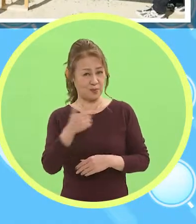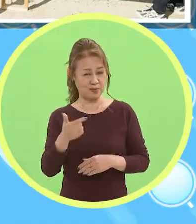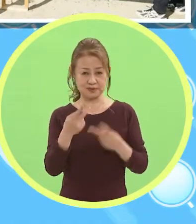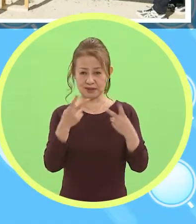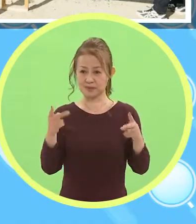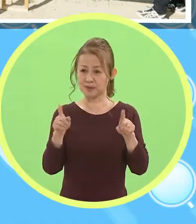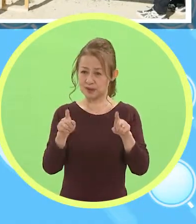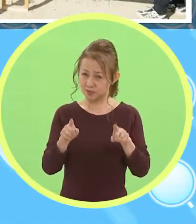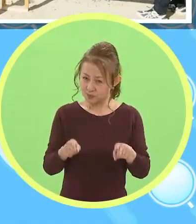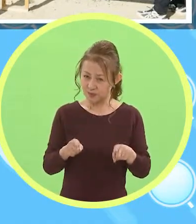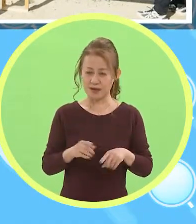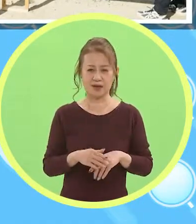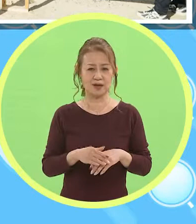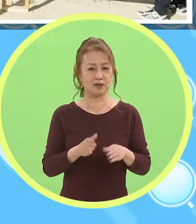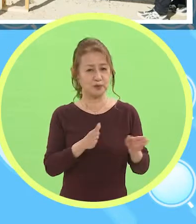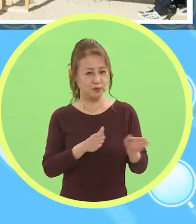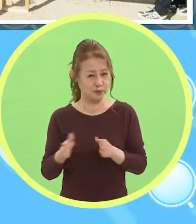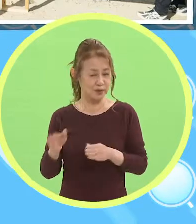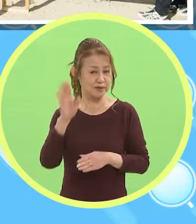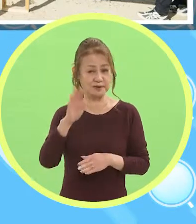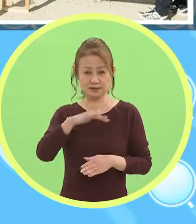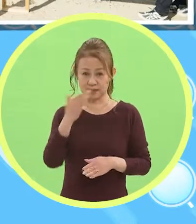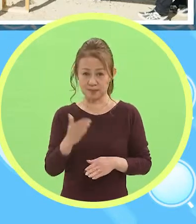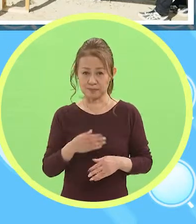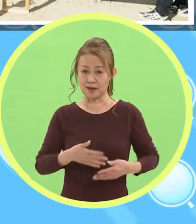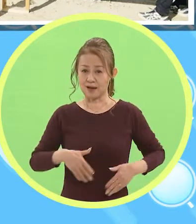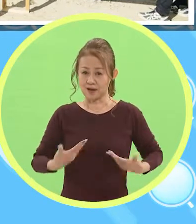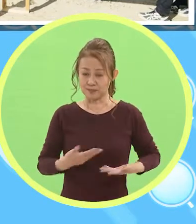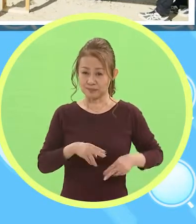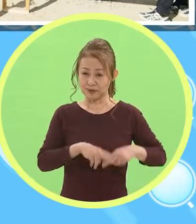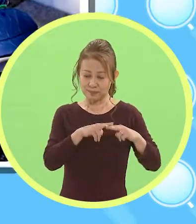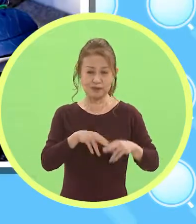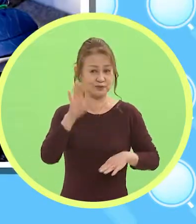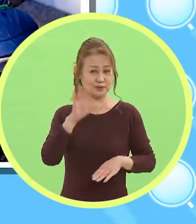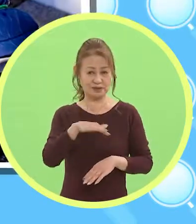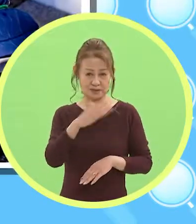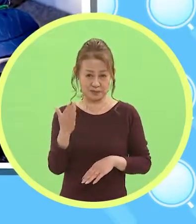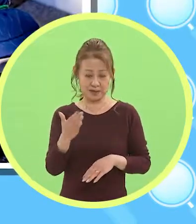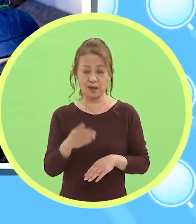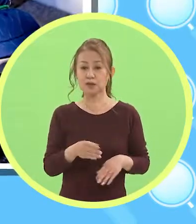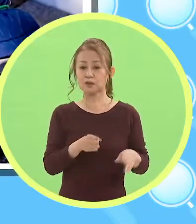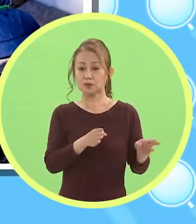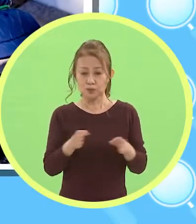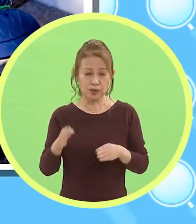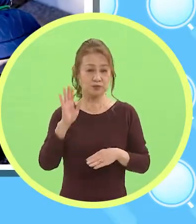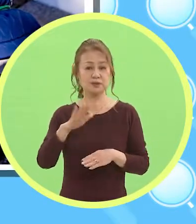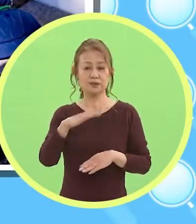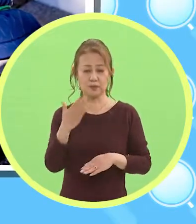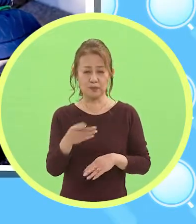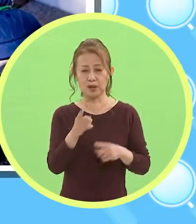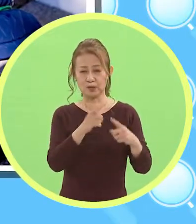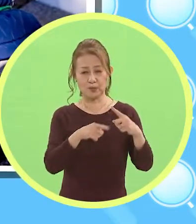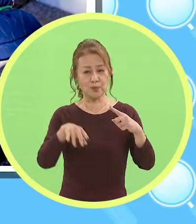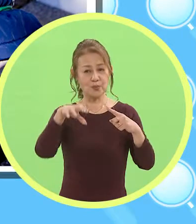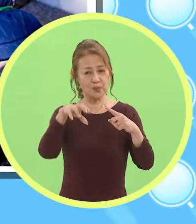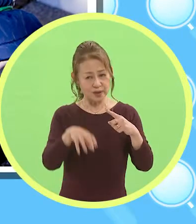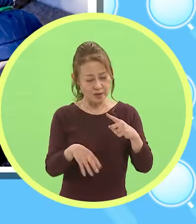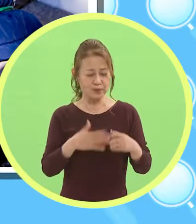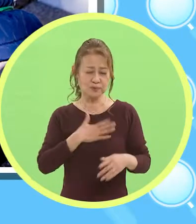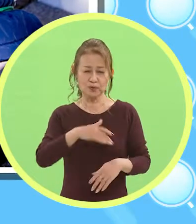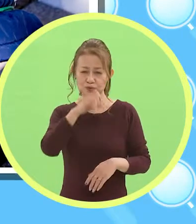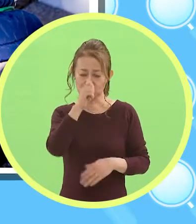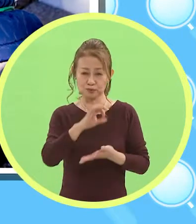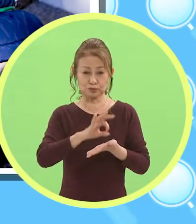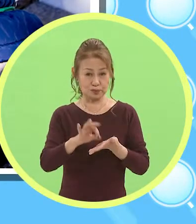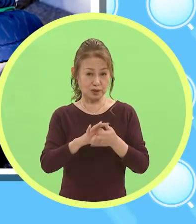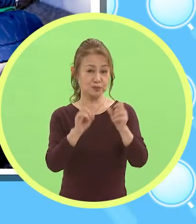響の大きいイベントが、整える肘山とあったまる肘山。整える肘山では、公園をより気持ちよく